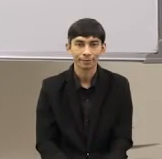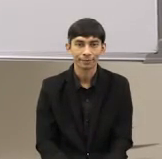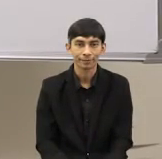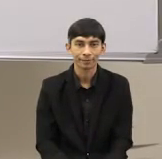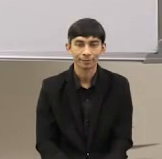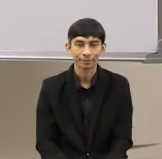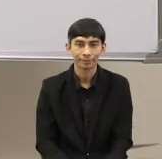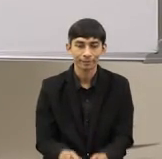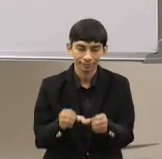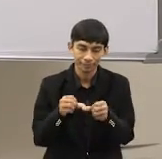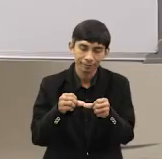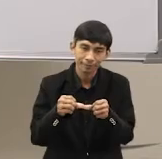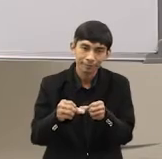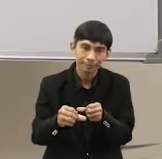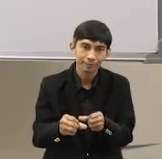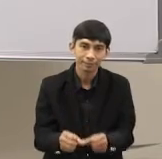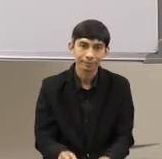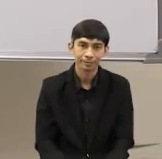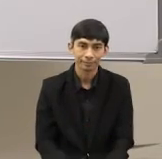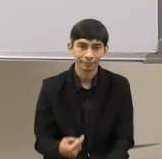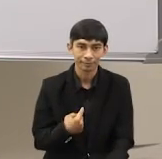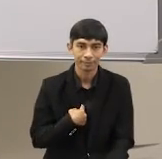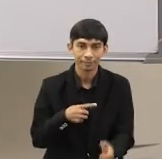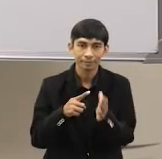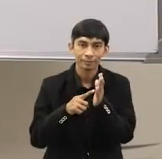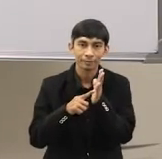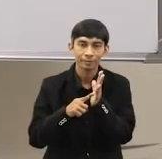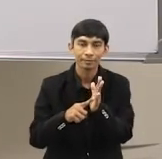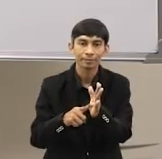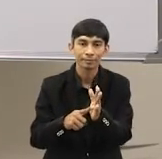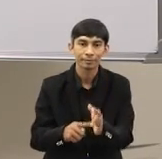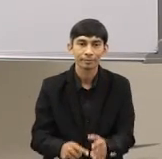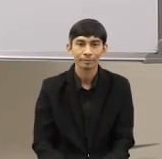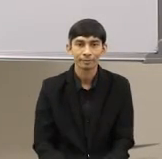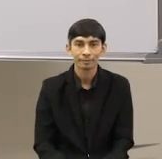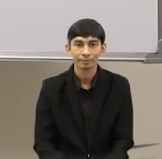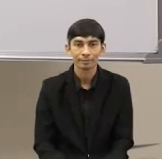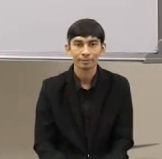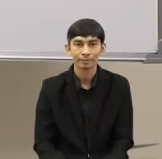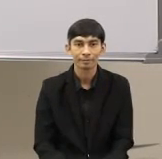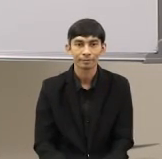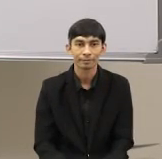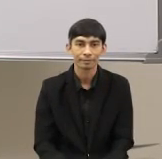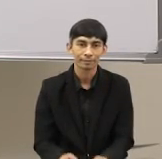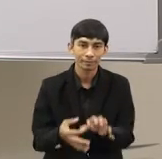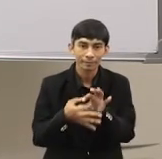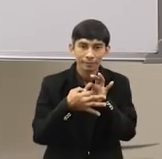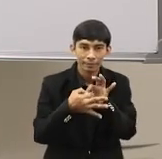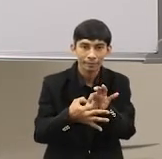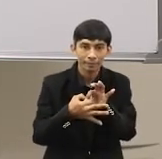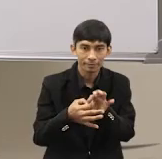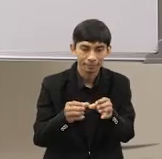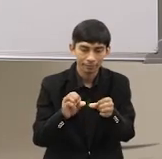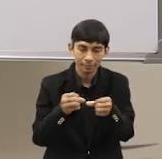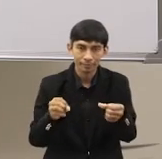chà chẳng chịu bằng tó nè kru nâng bằng hai chùm nào để tệ tương chùm mùi nâng là bạc lệch nì